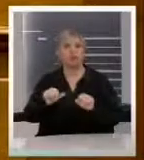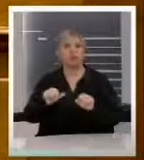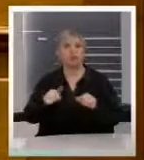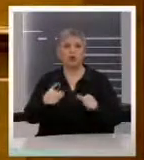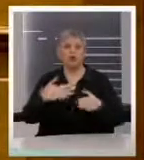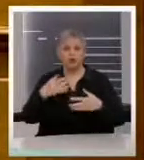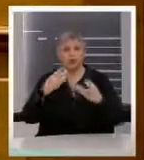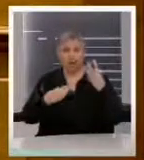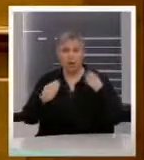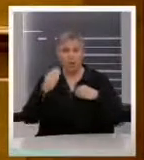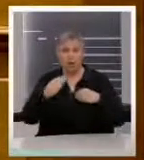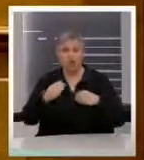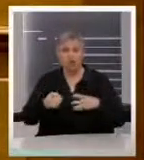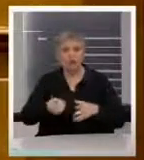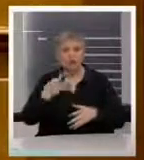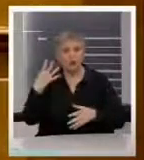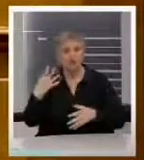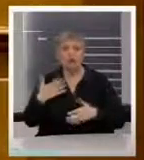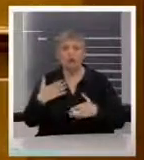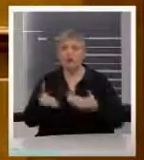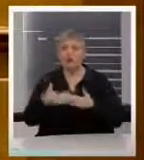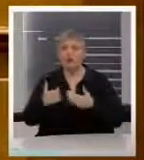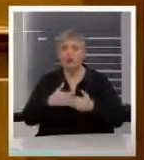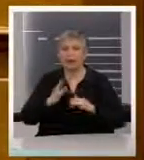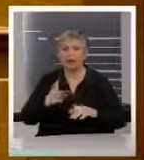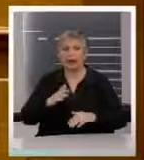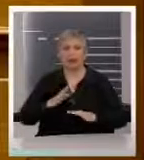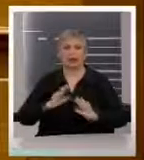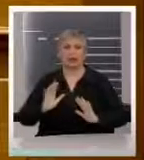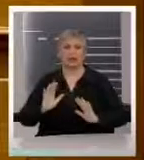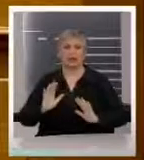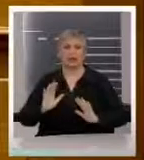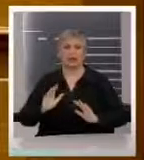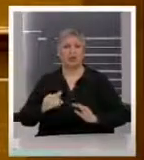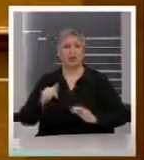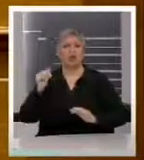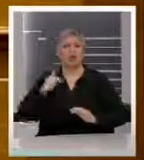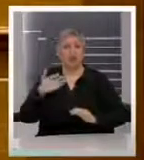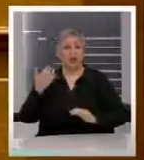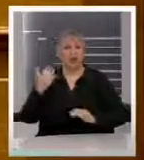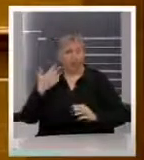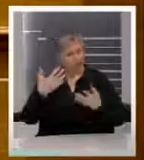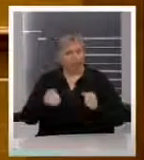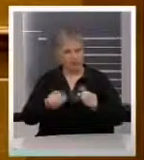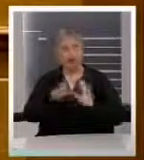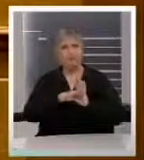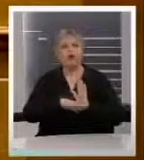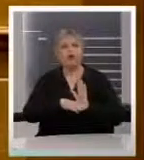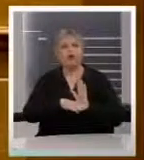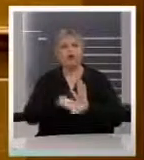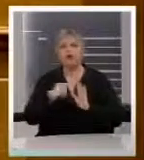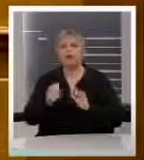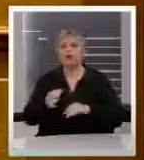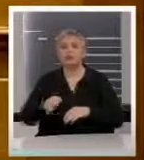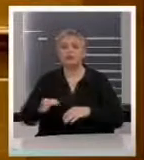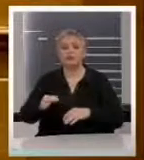είχε σχεδιαστεί στο παρελθόν, η περίφημη Παλαϊκή Άμυνα, στα νησιά μας και στην